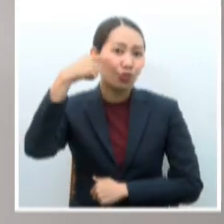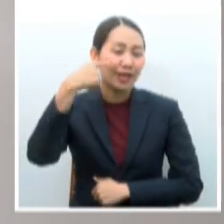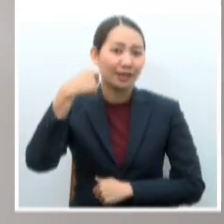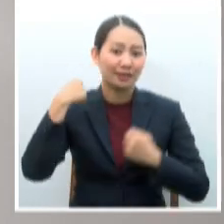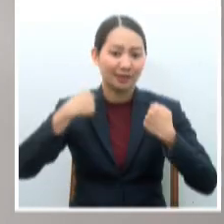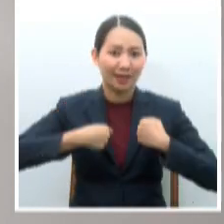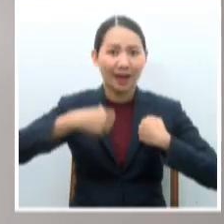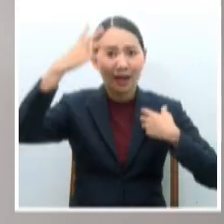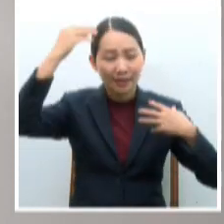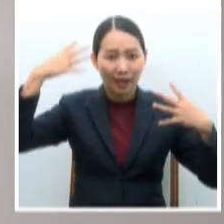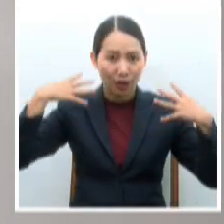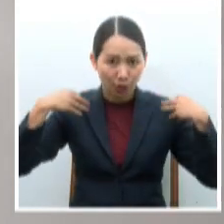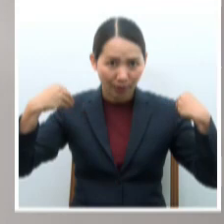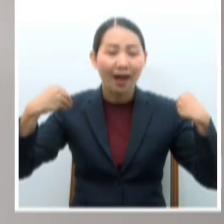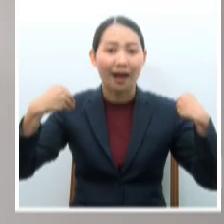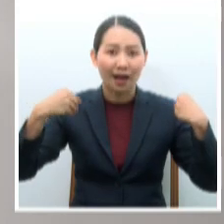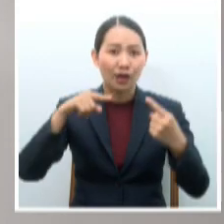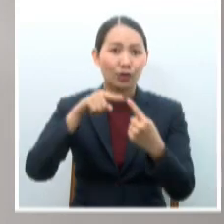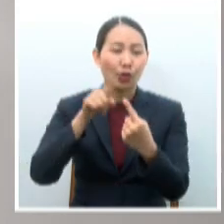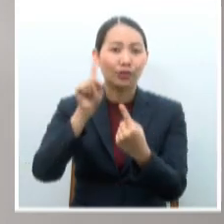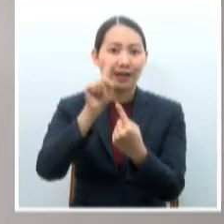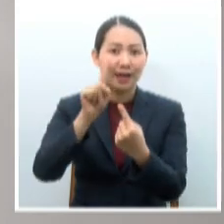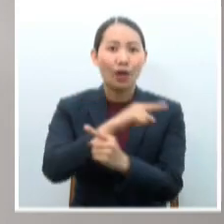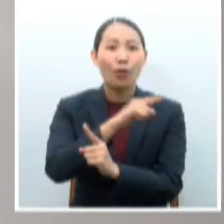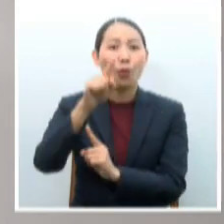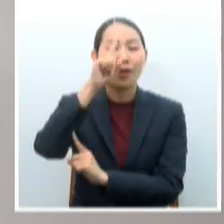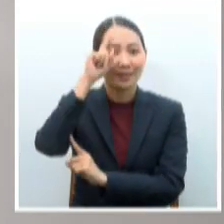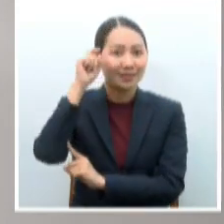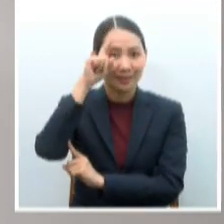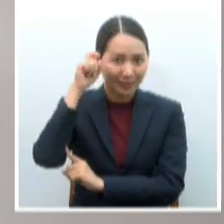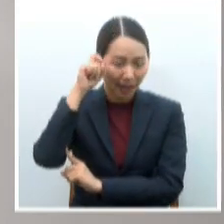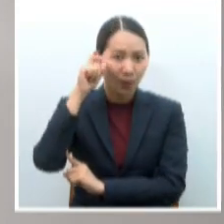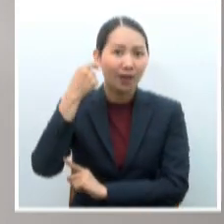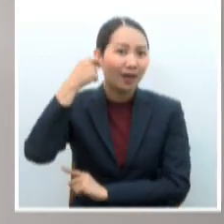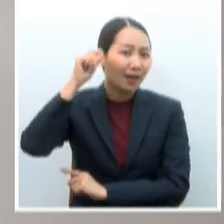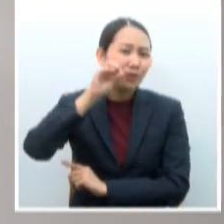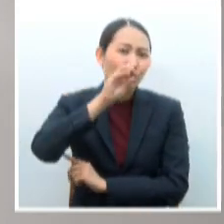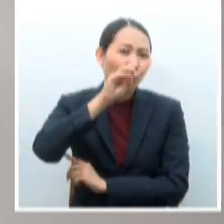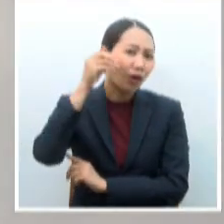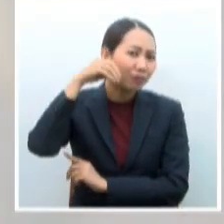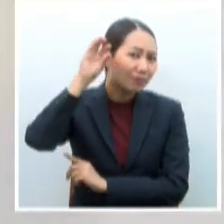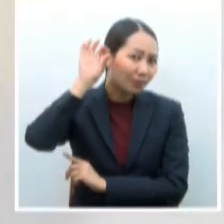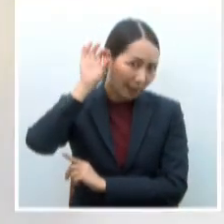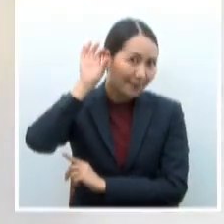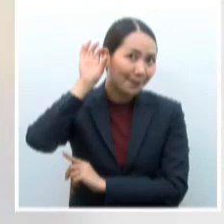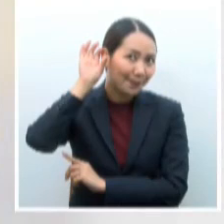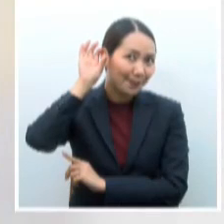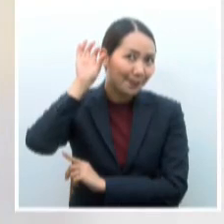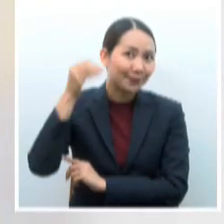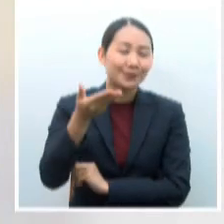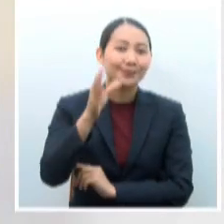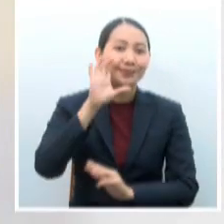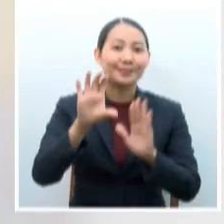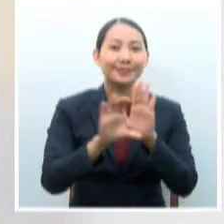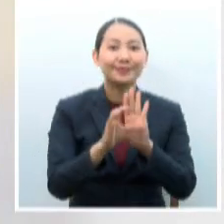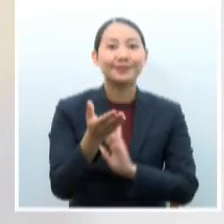ทวีค่ะเป็นนางสงกรานต์ประจำวันเสาร์ทัดดอกสามหาวหรือว่าผักตบชวานะคะมีนิรัตเป็นเครื่องประดับพักสา